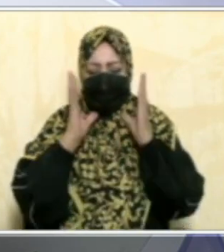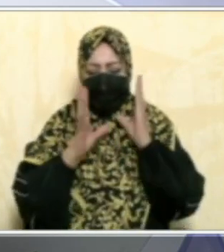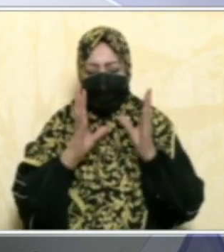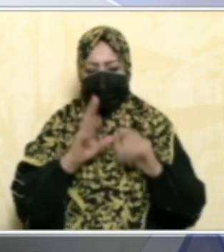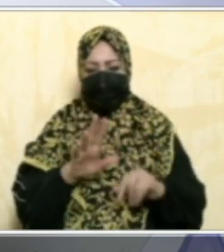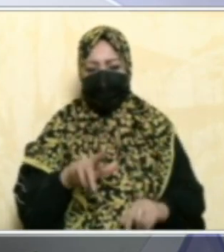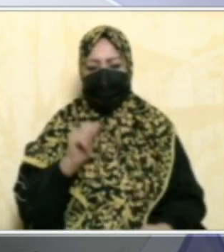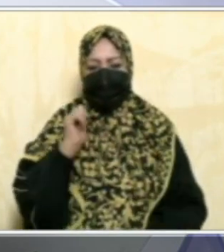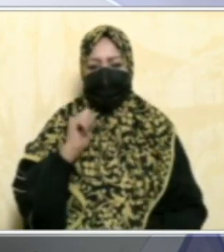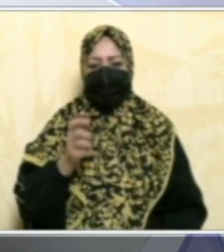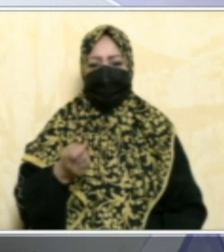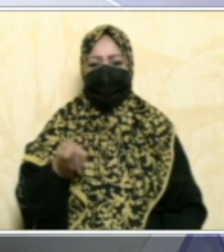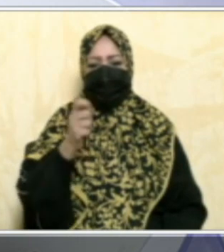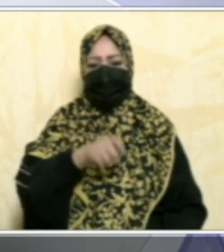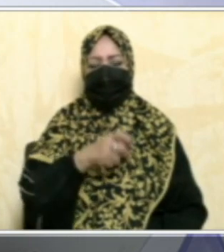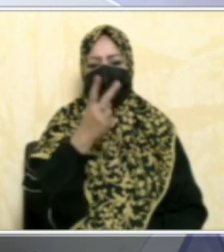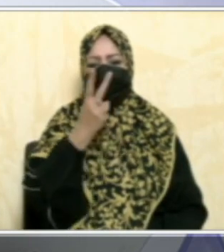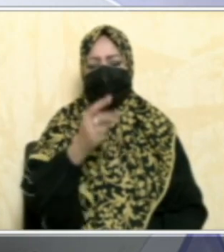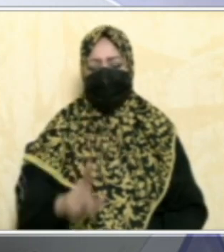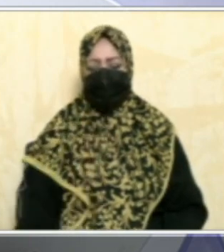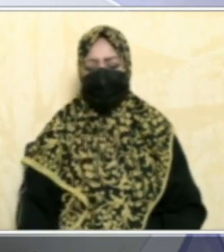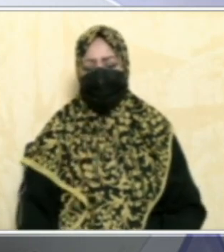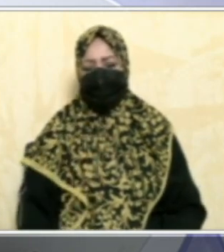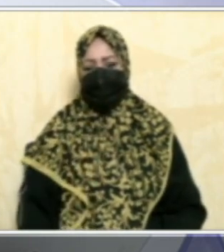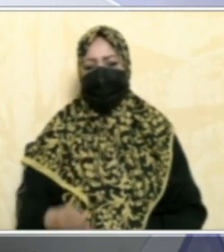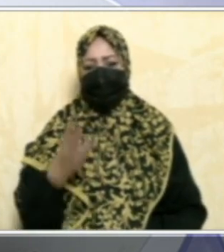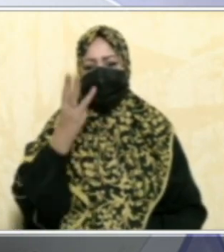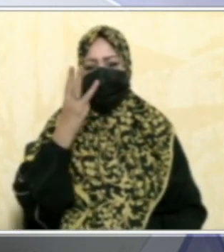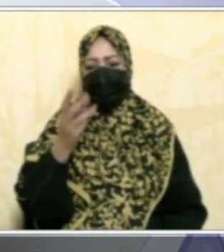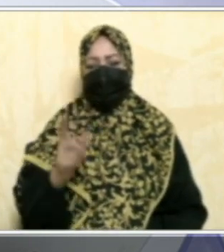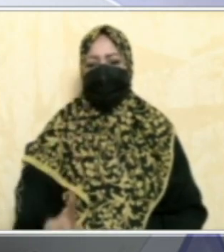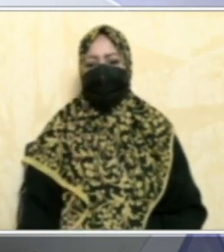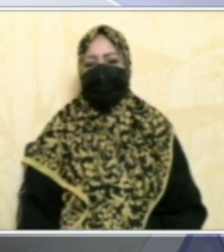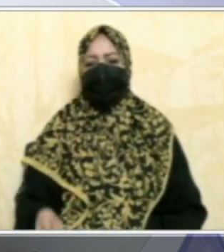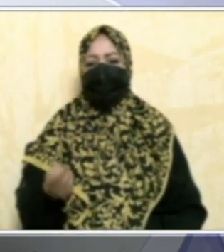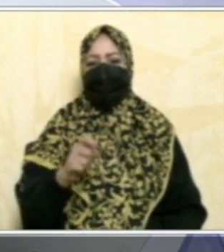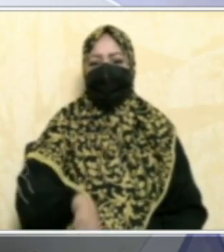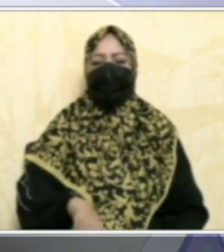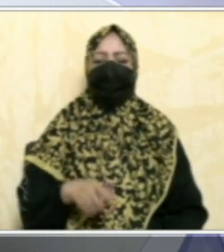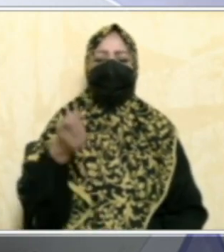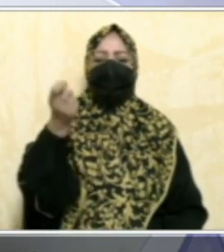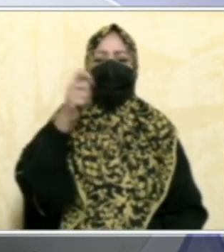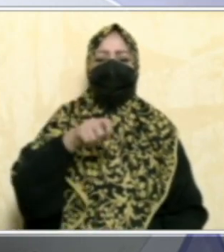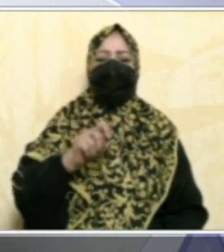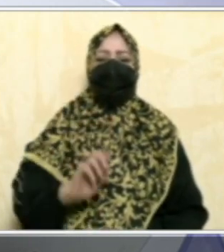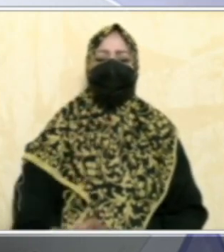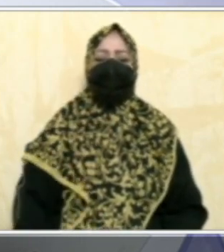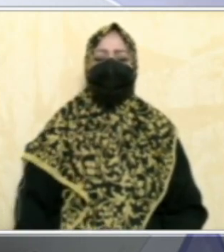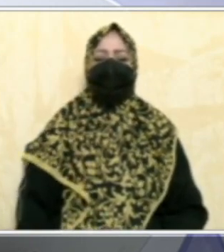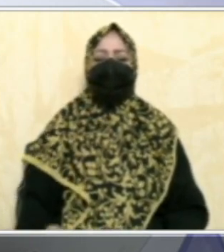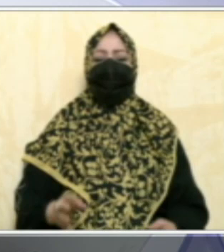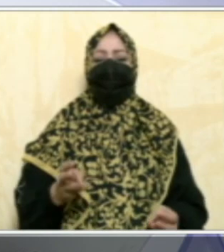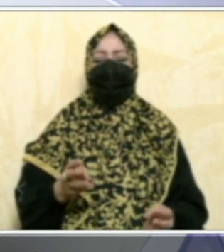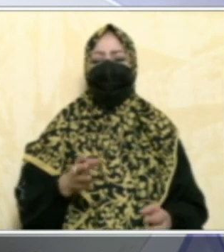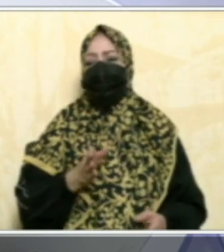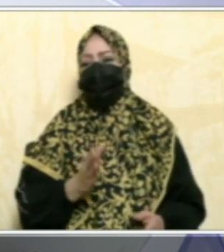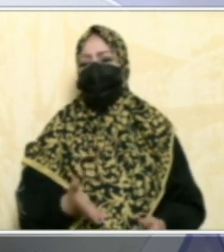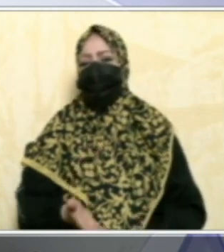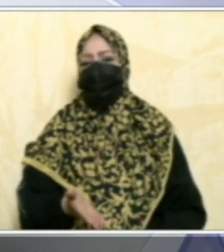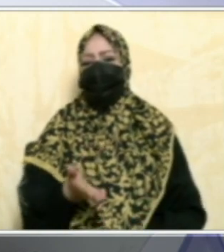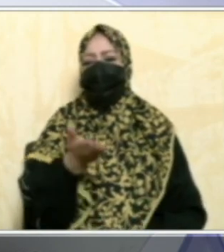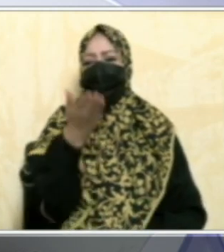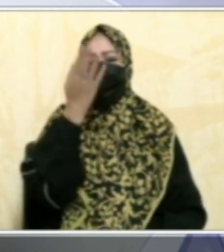بعد الركعة الثالثة، زاد تشهد وسبحوا له فوقف للركعة الرابعة